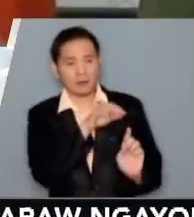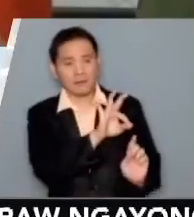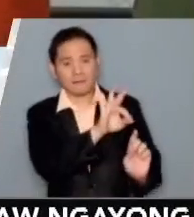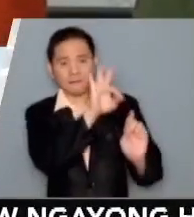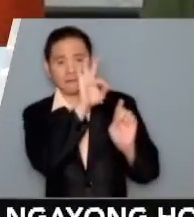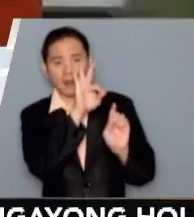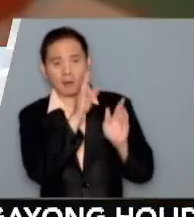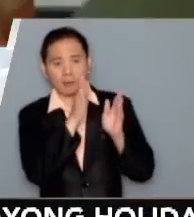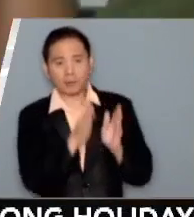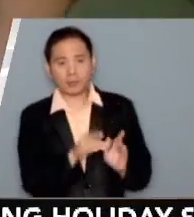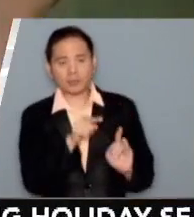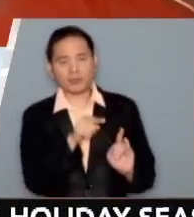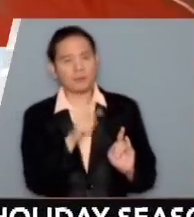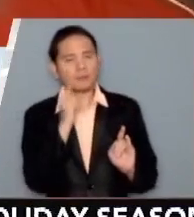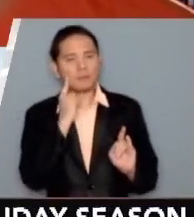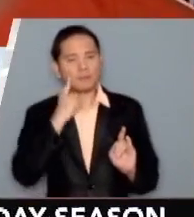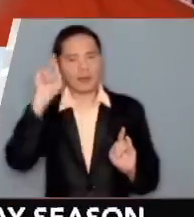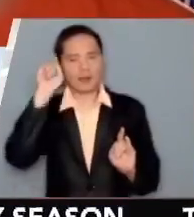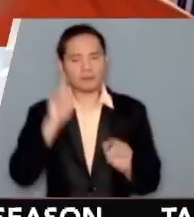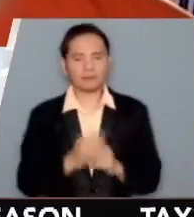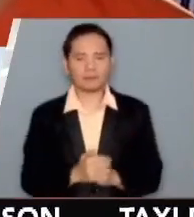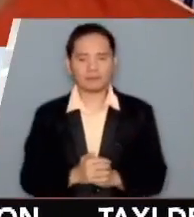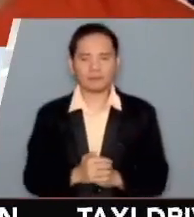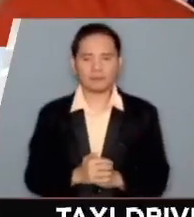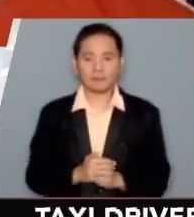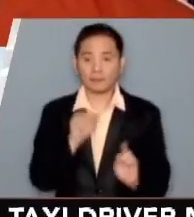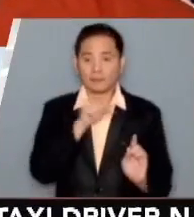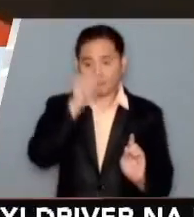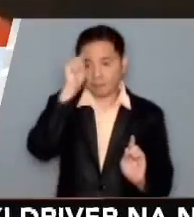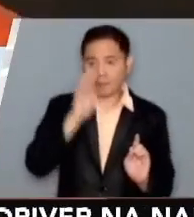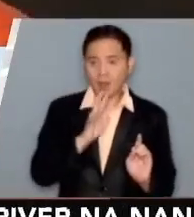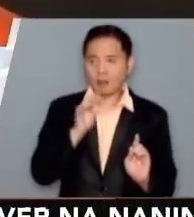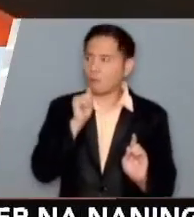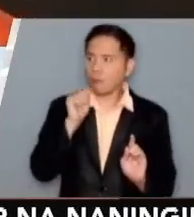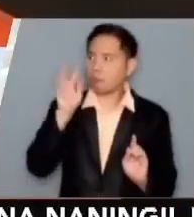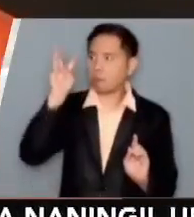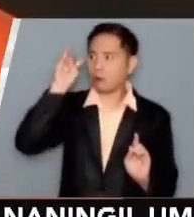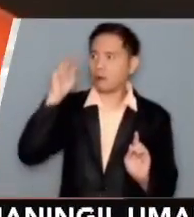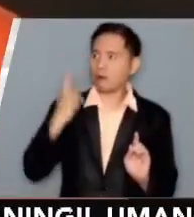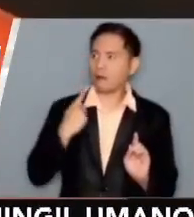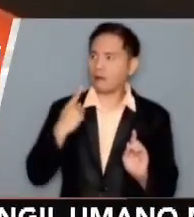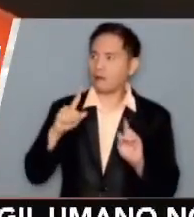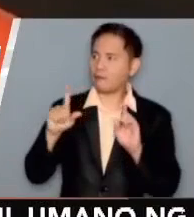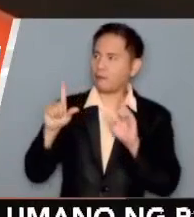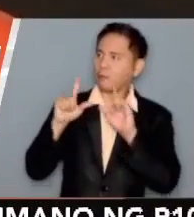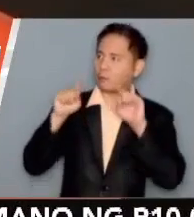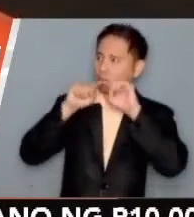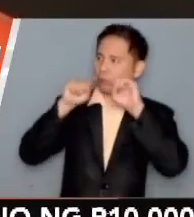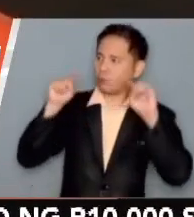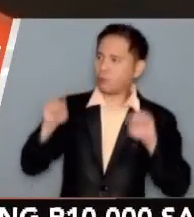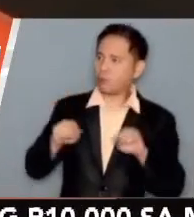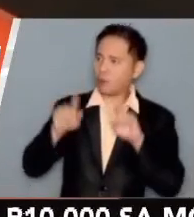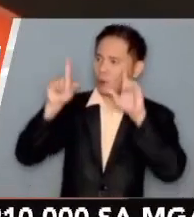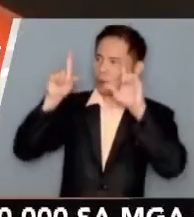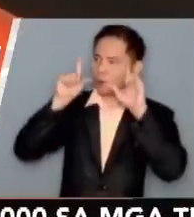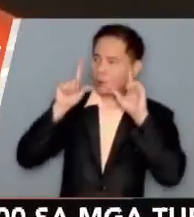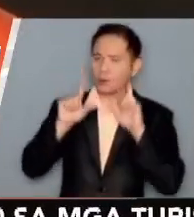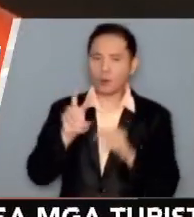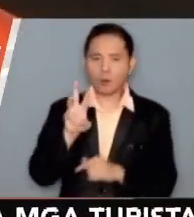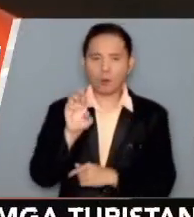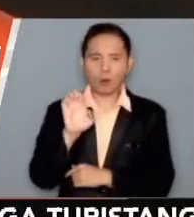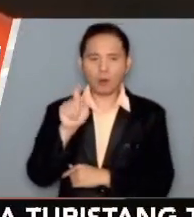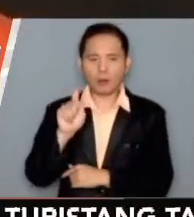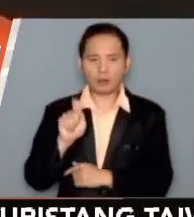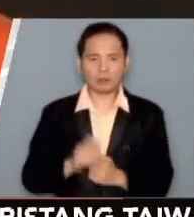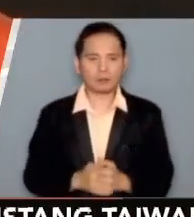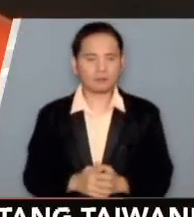Sabi ng suspect, hindi niya alam na may warrant of arrest laban sa kanya. Bigla nga po ako eh. Ganito po nangyari. Ako